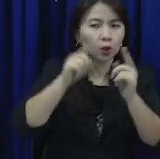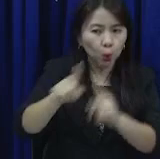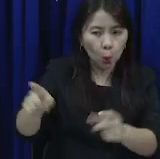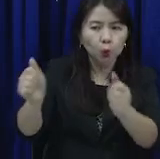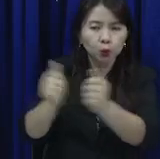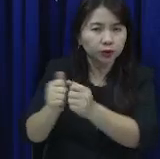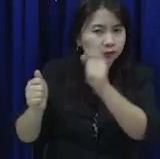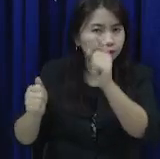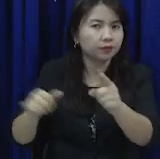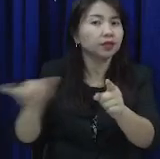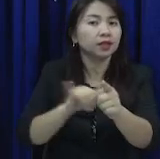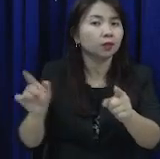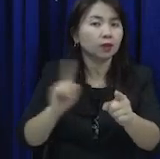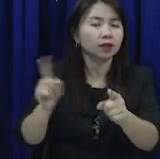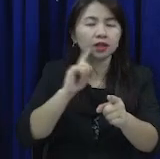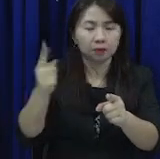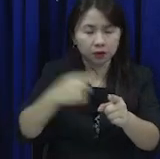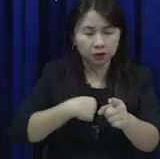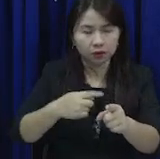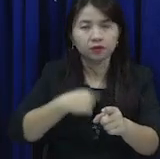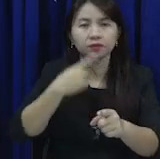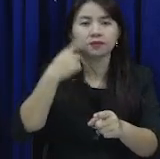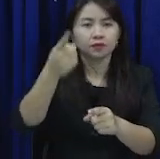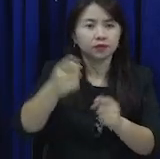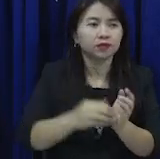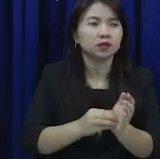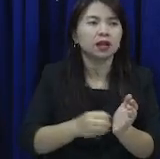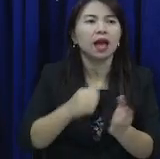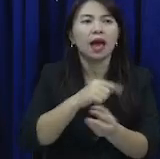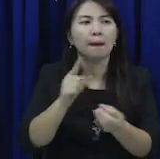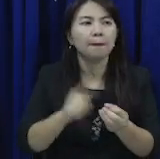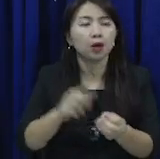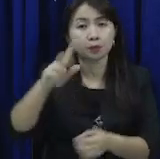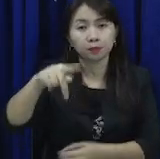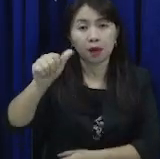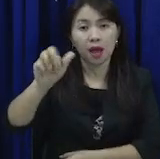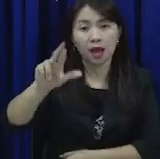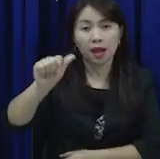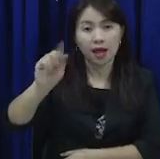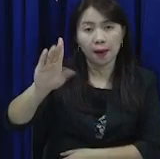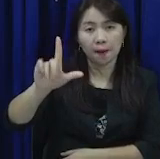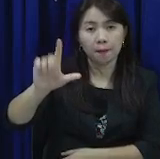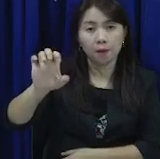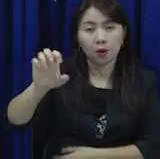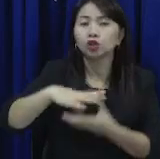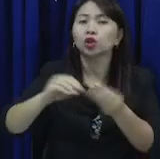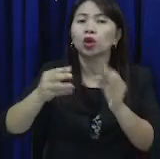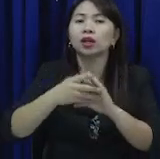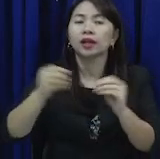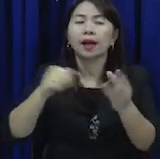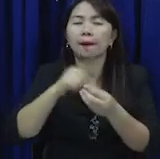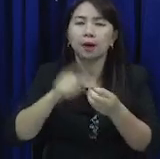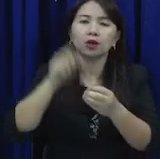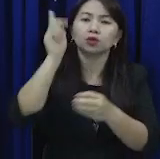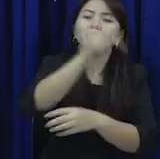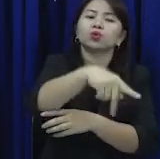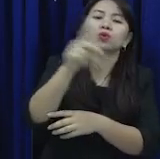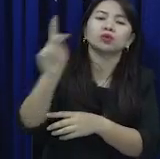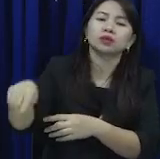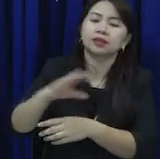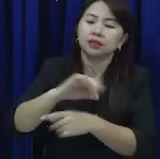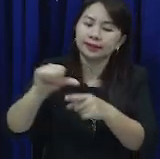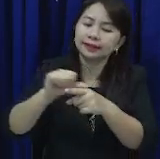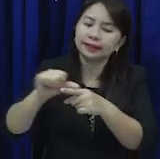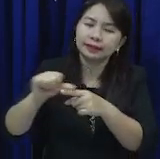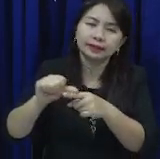nung nabanggit ko sa inyo last Thursday when it comes to a parable of a sower sowing on a good seed ' ba